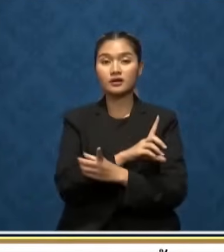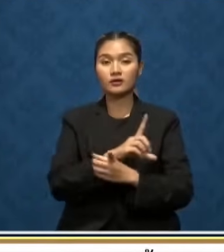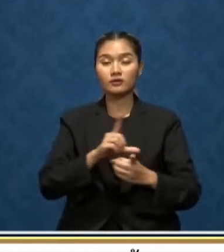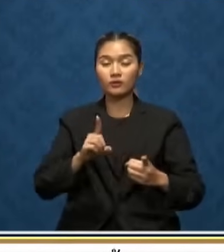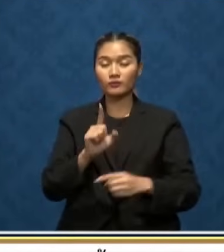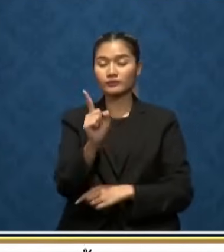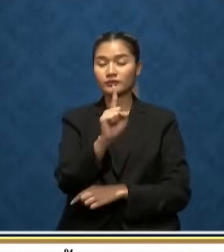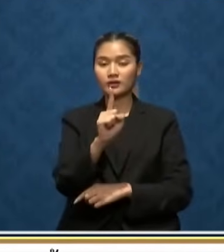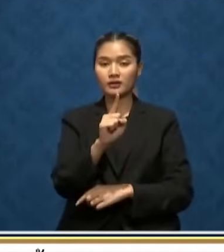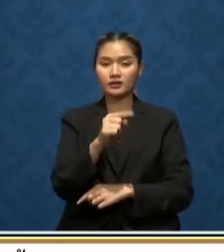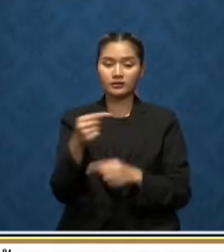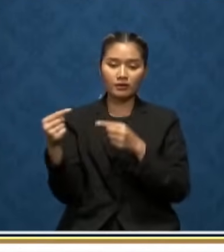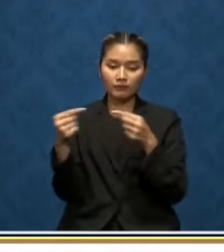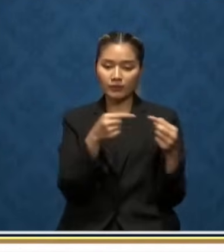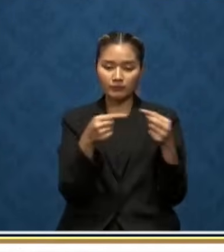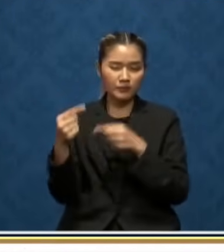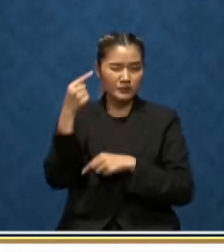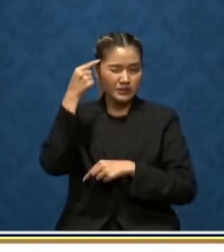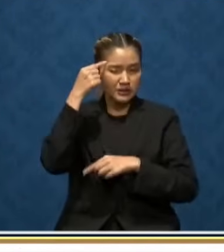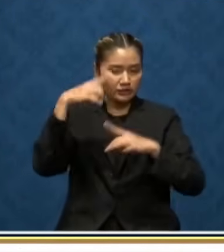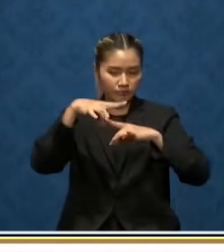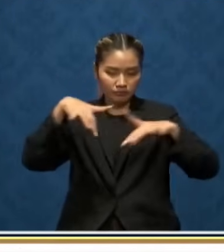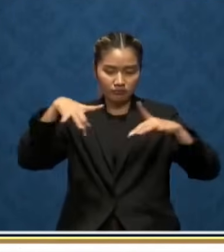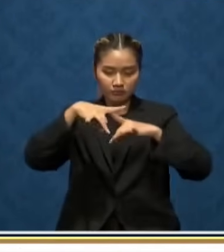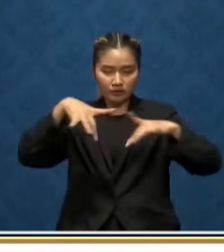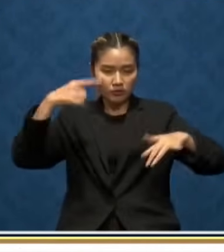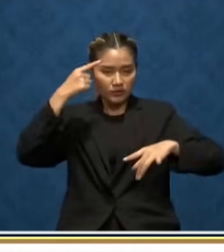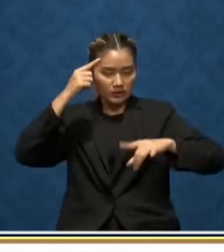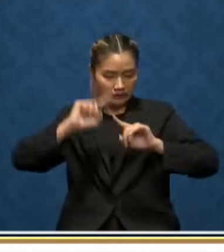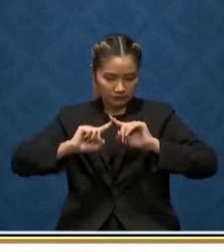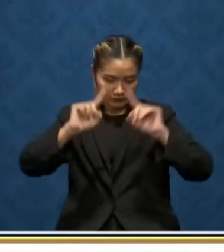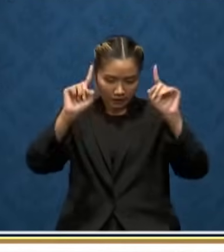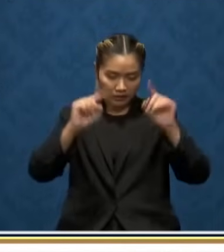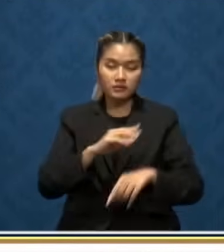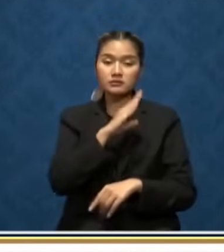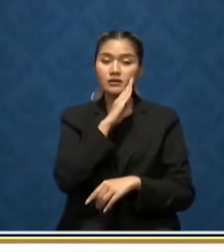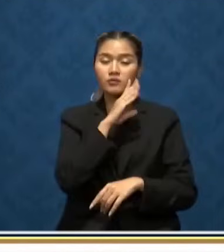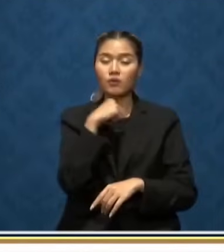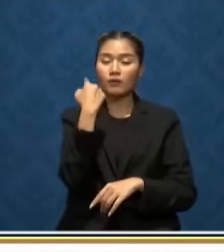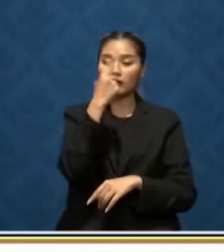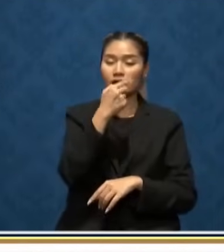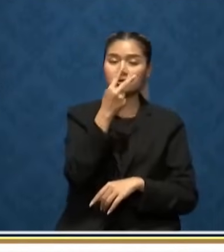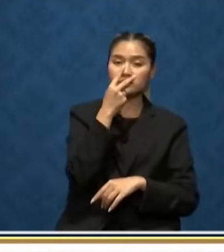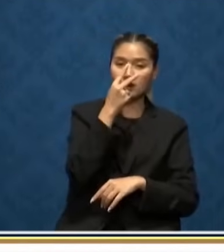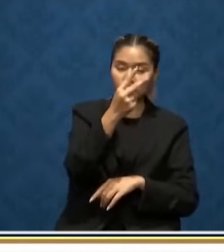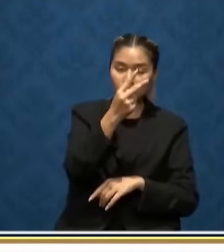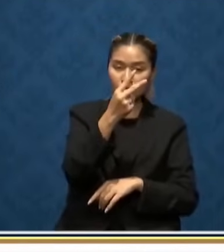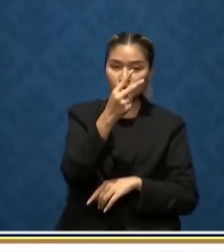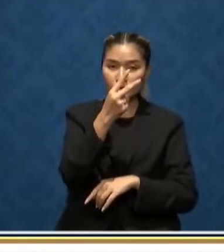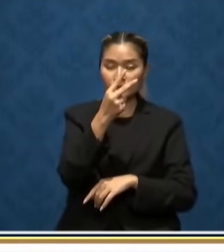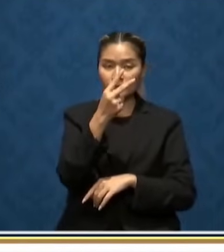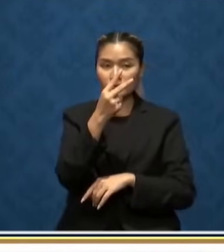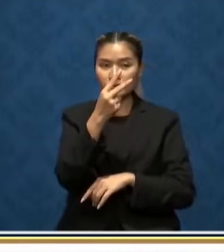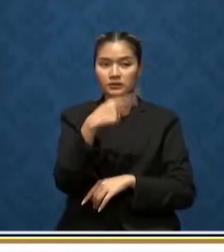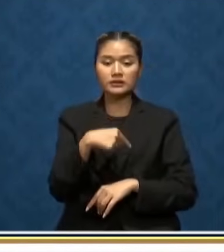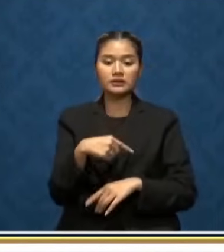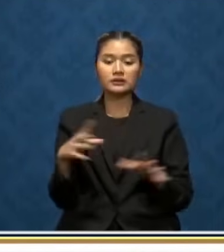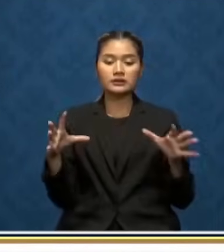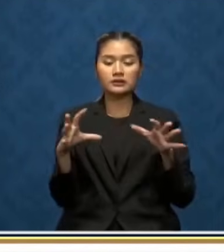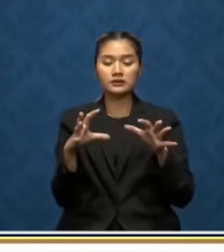ความแตกแยกทางความคิดคนอยากจะดูสื่อที่สะท้